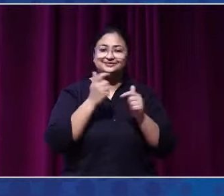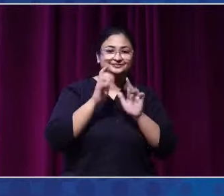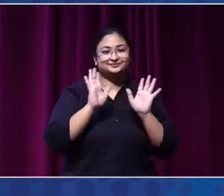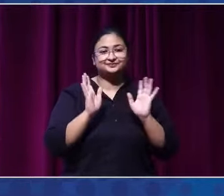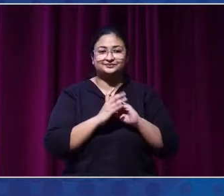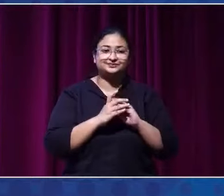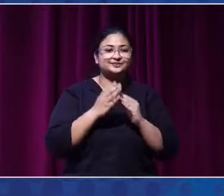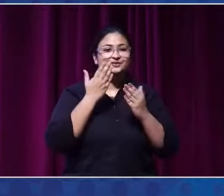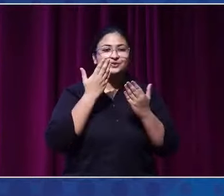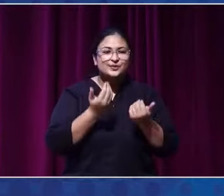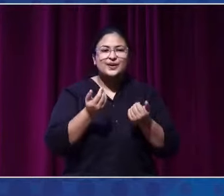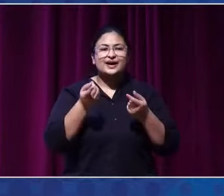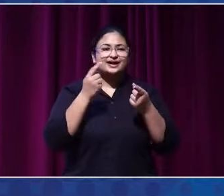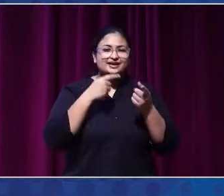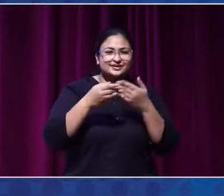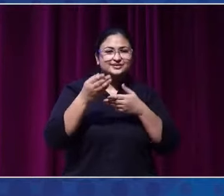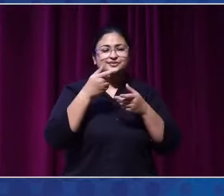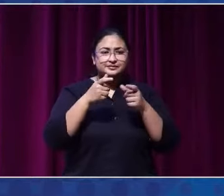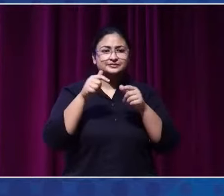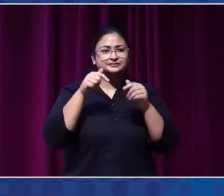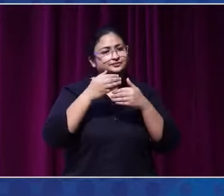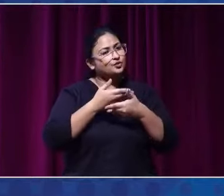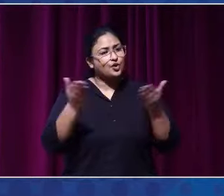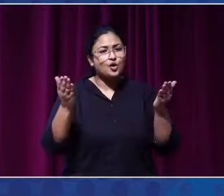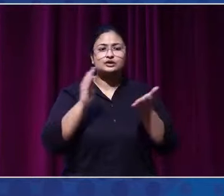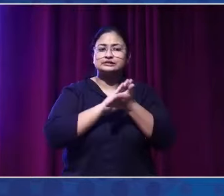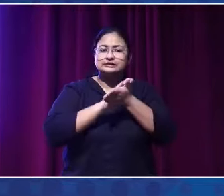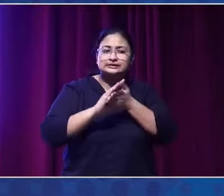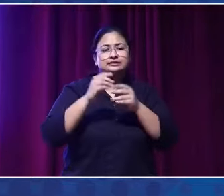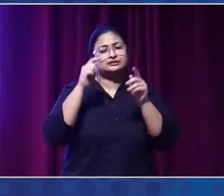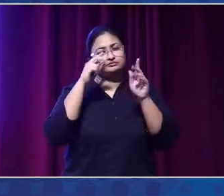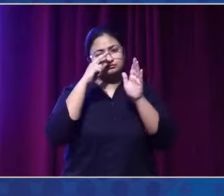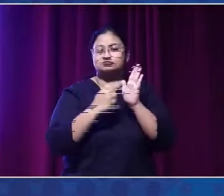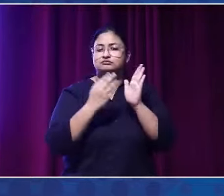सो सब पारदर्शिता से काम होगा, और हमने ये भी कहा है उनको,